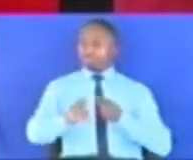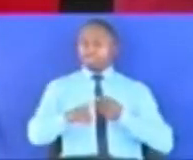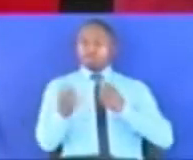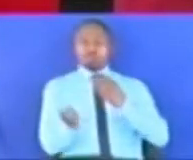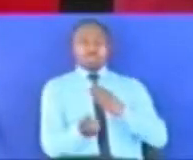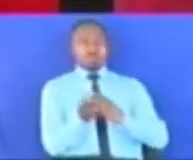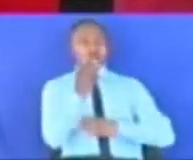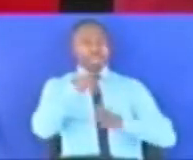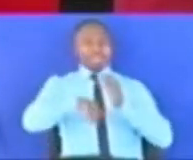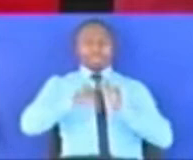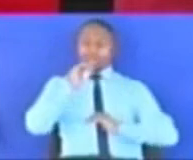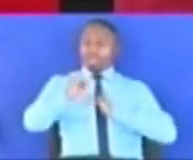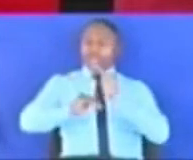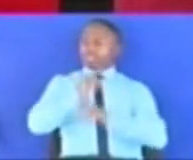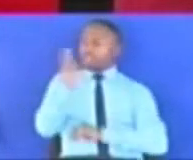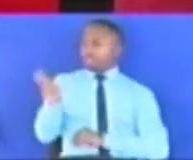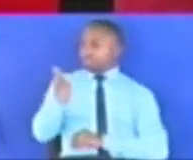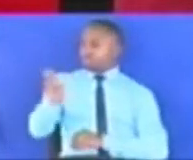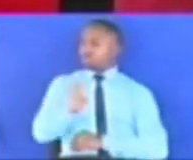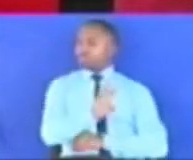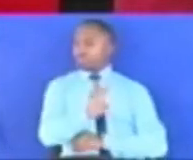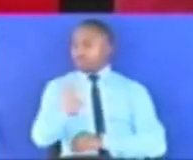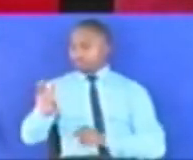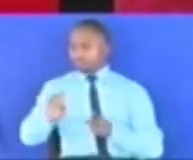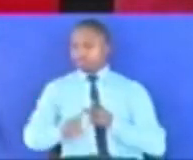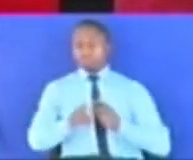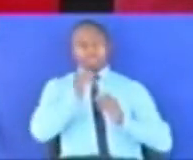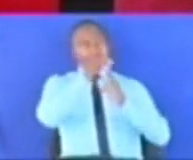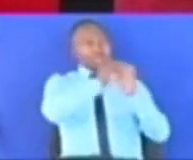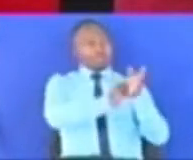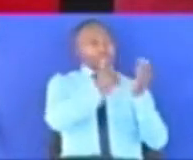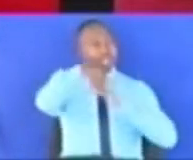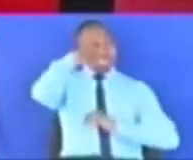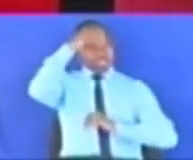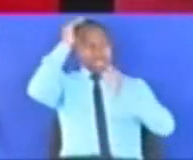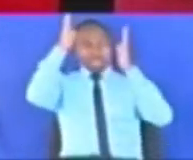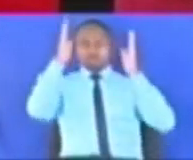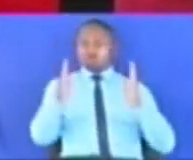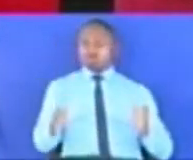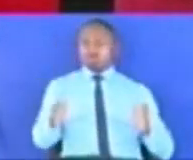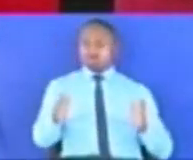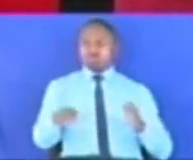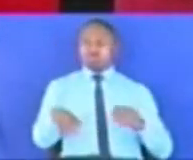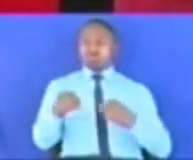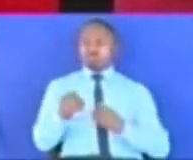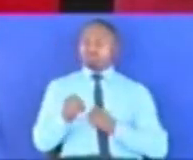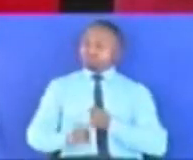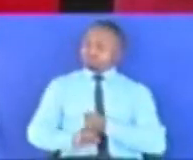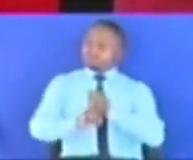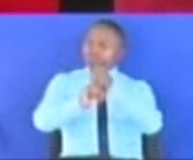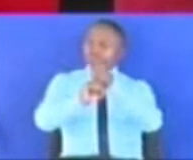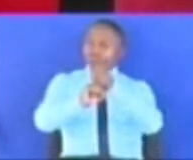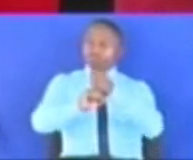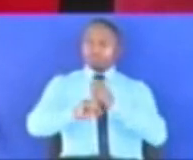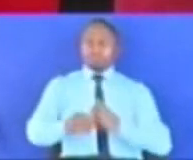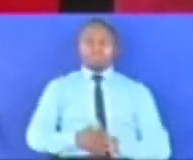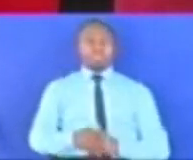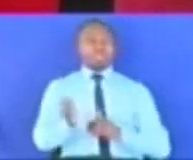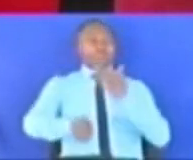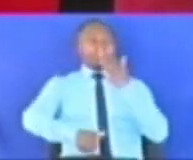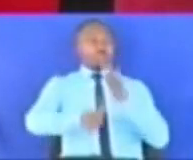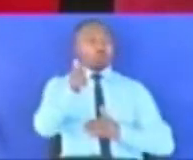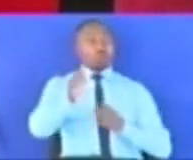iibuliwe katika ngazi za halmashauri za wilaya kabla ya serikali kuu haijaweka mkono wake.